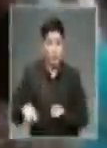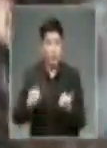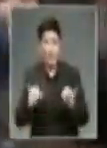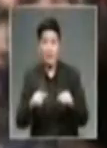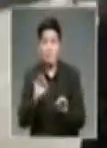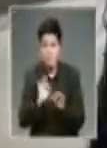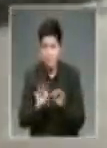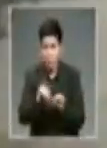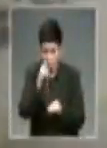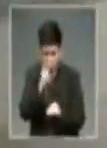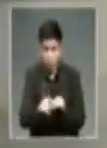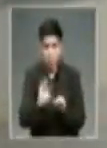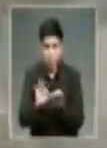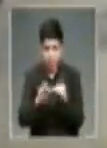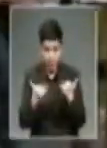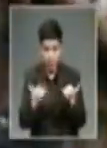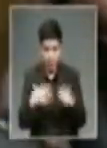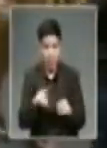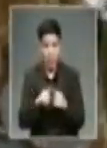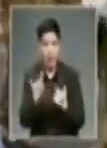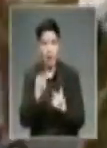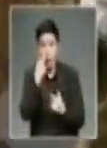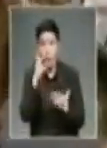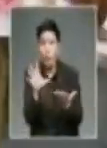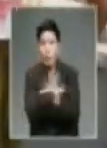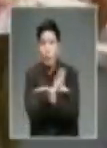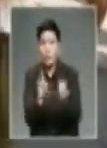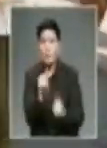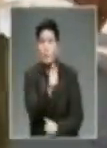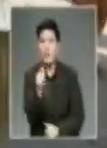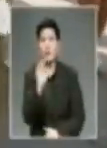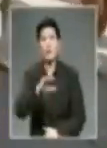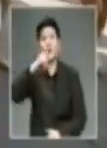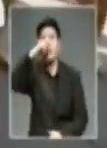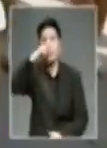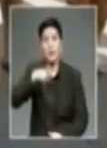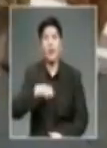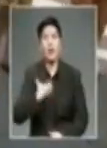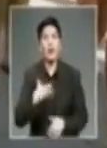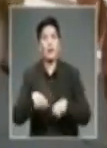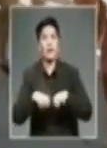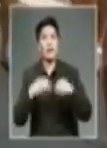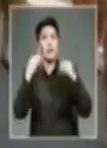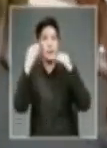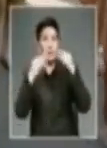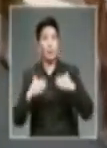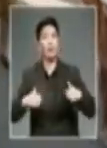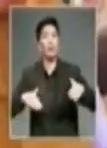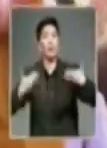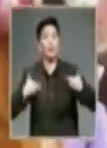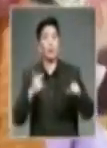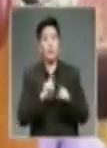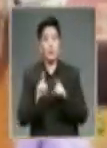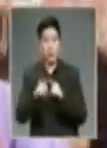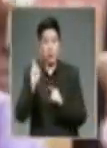ประหยัดแล้วนะเพื่อการสืบสานวัฒนธรรมอันดีงามของประเทศผมก็อยากให้จัดกิจกรรมงานรื่นเริงต่าง